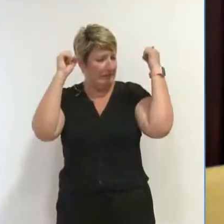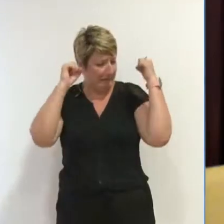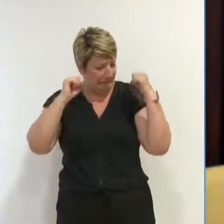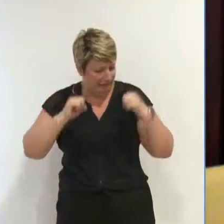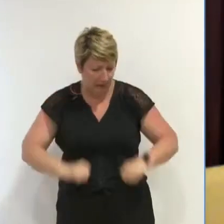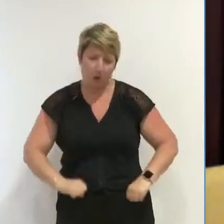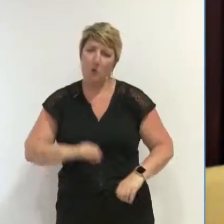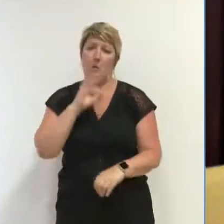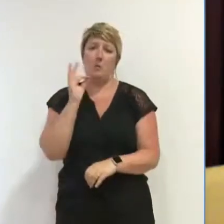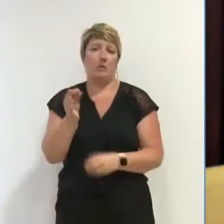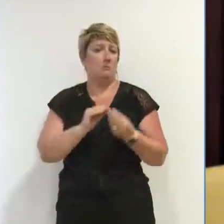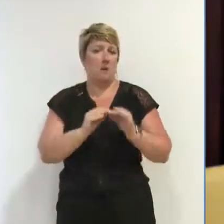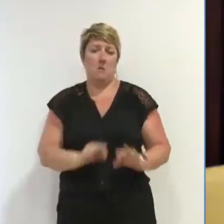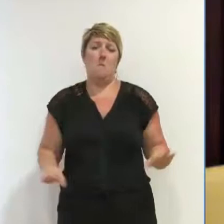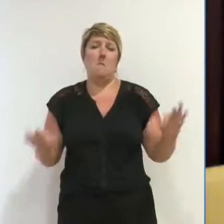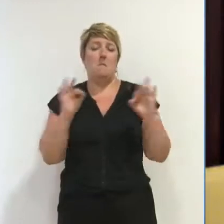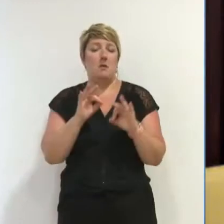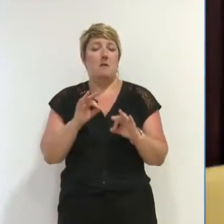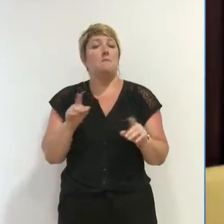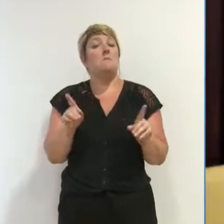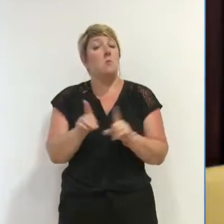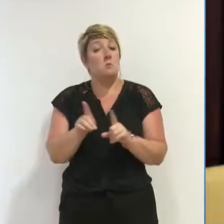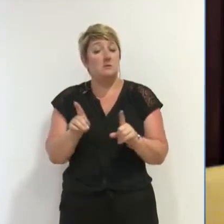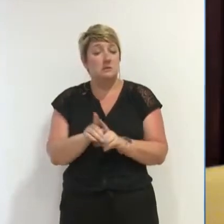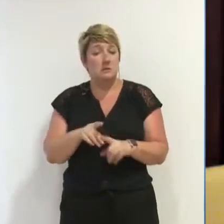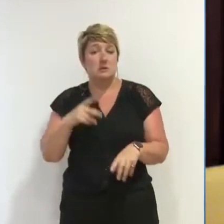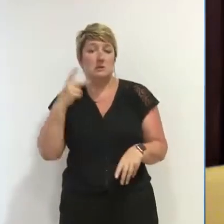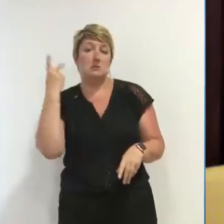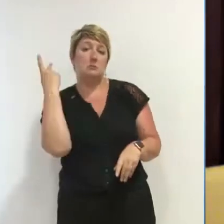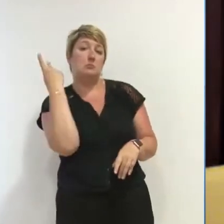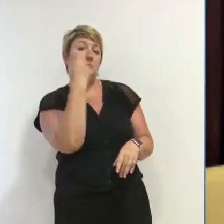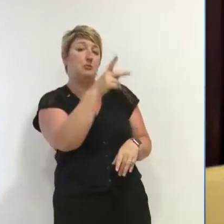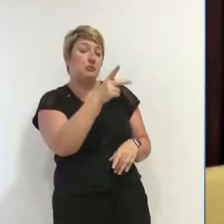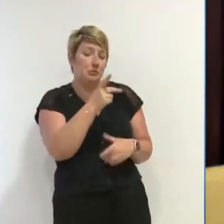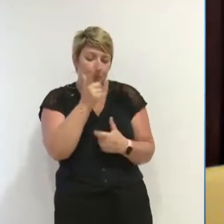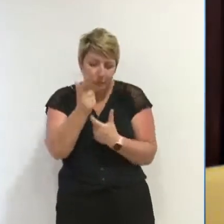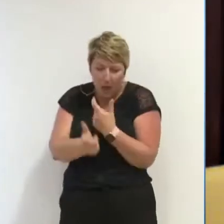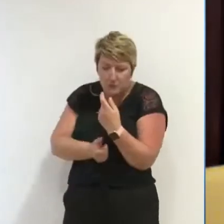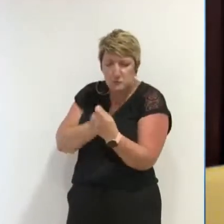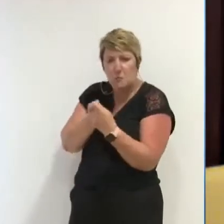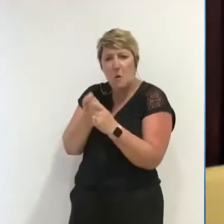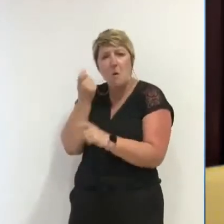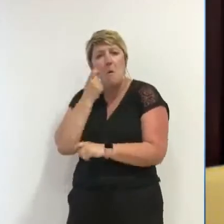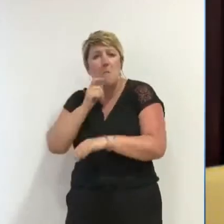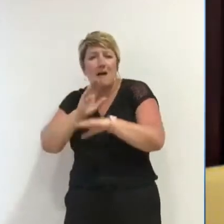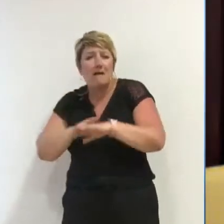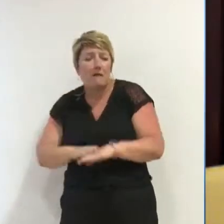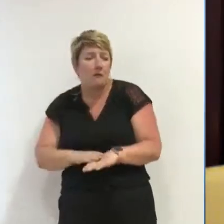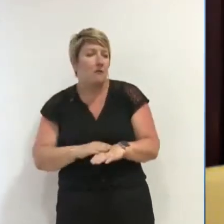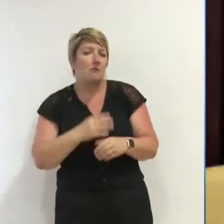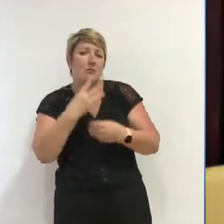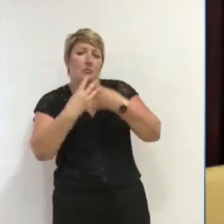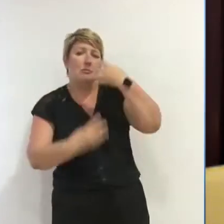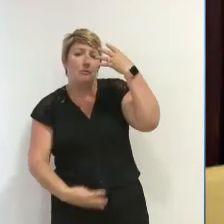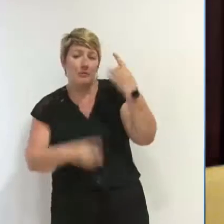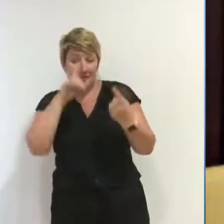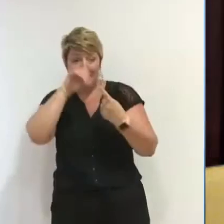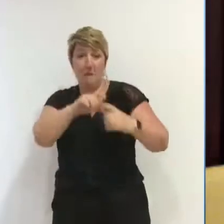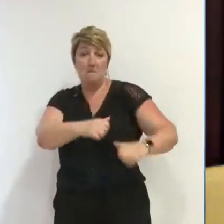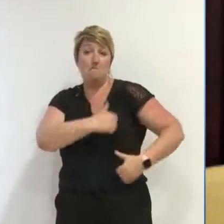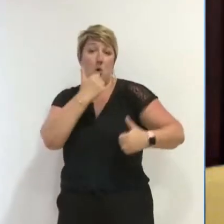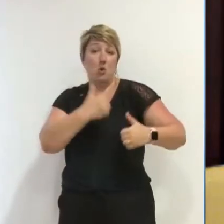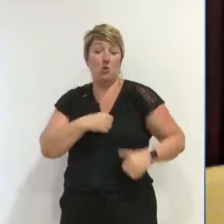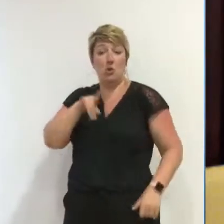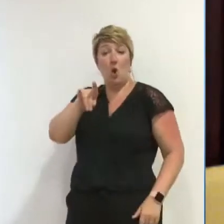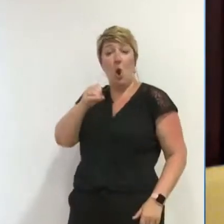ces enjeux. On partage aussi l'essentiel de vos, je vais dire, ajustements et remarques qui ont été faites sur le quartier de la caserne de Bonne et